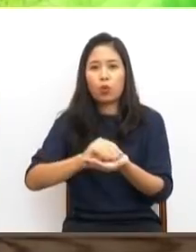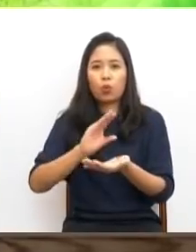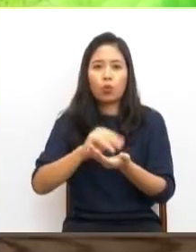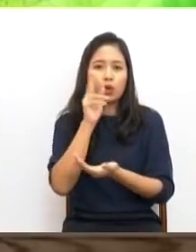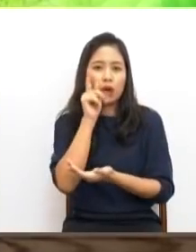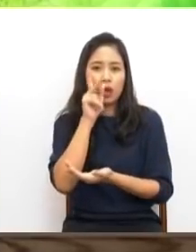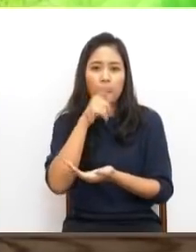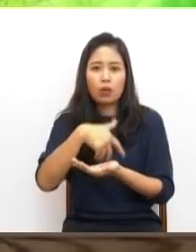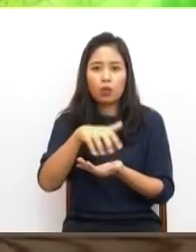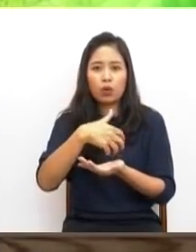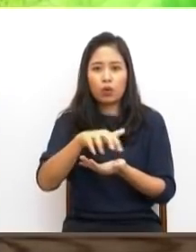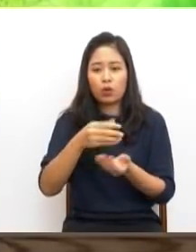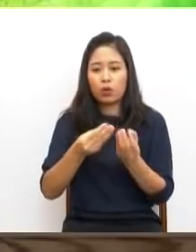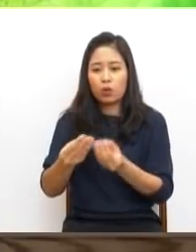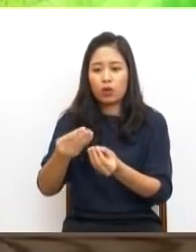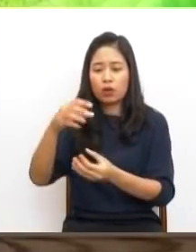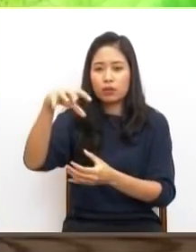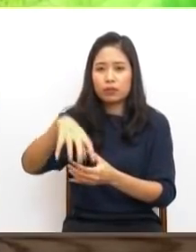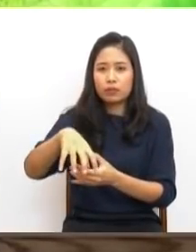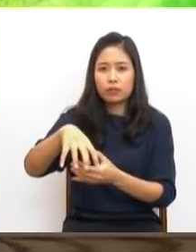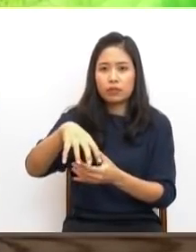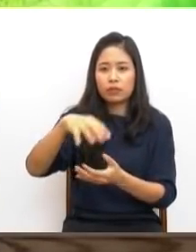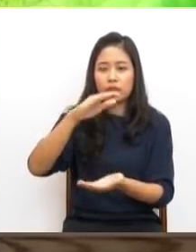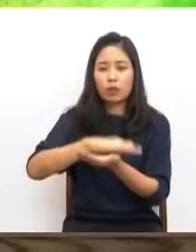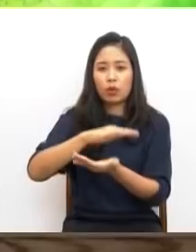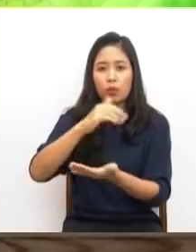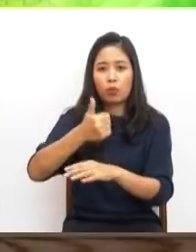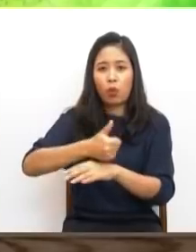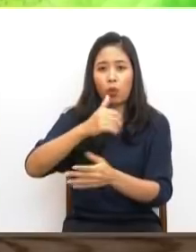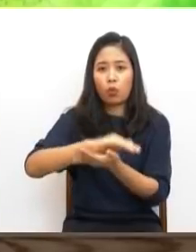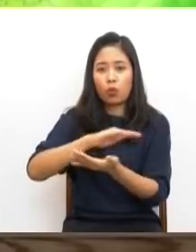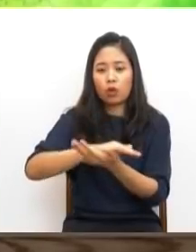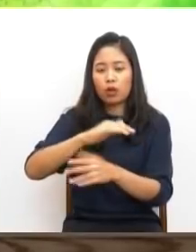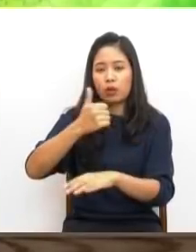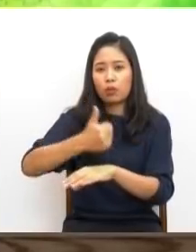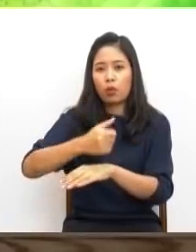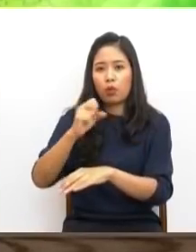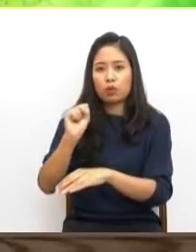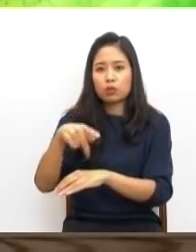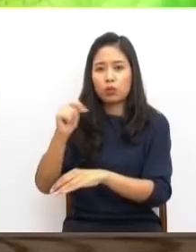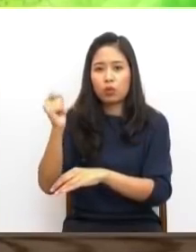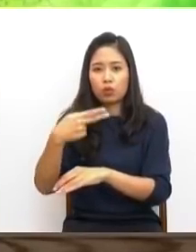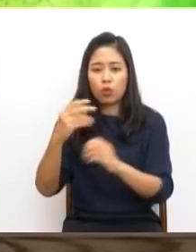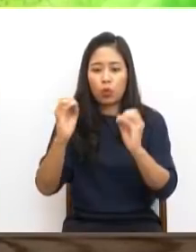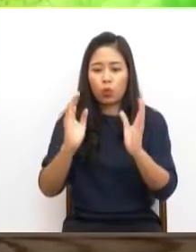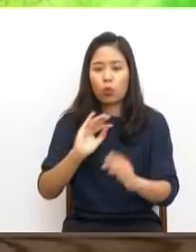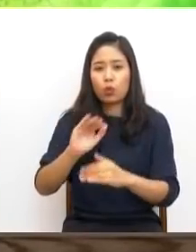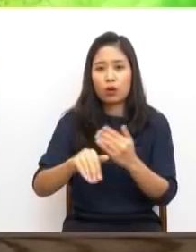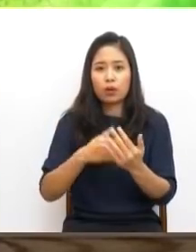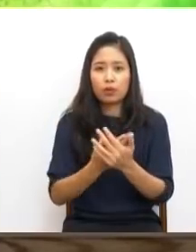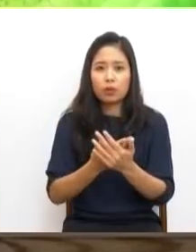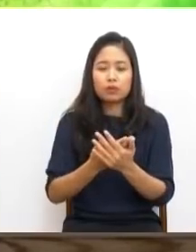ไปยังท่านผู้อำนวยการสำนักงานเขตท่านผู้อำนวยการโรงเรียนท่านคุณครูและบุคลากรทางการศึกษาตลอดจน